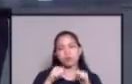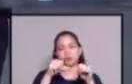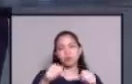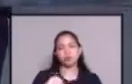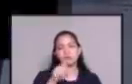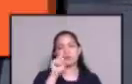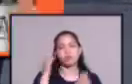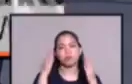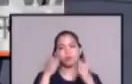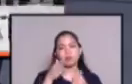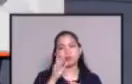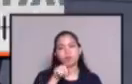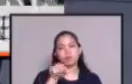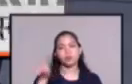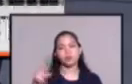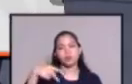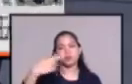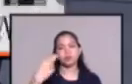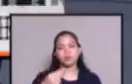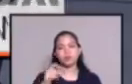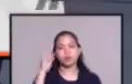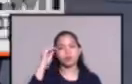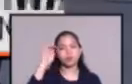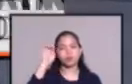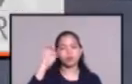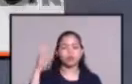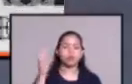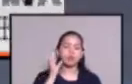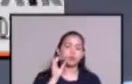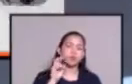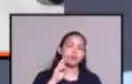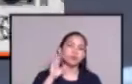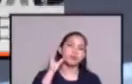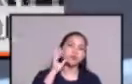balitaan, tumutuklasnews5.com.ph. Ako po si Ed Lingao. Ako naman